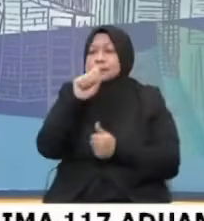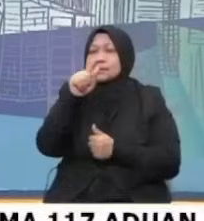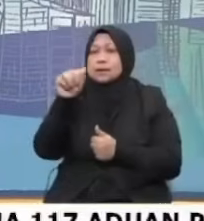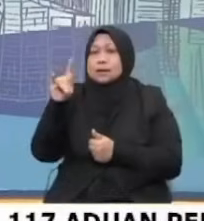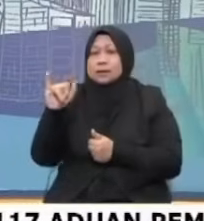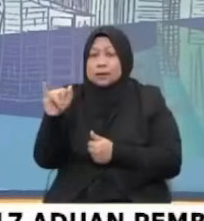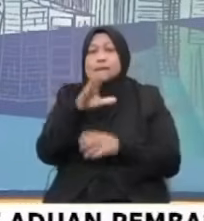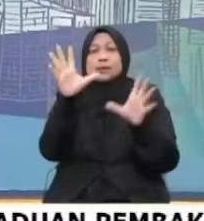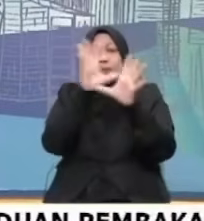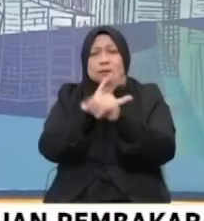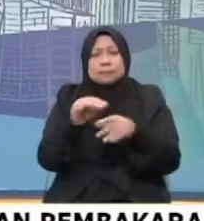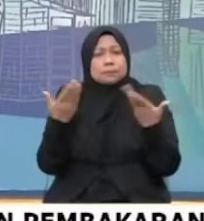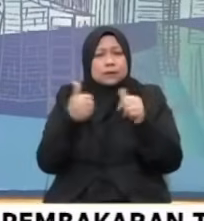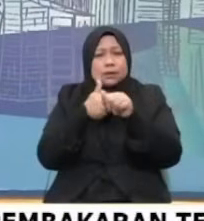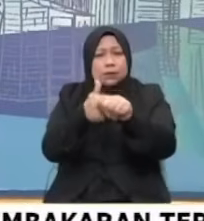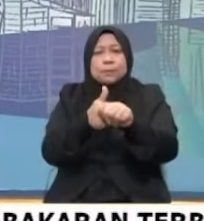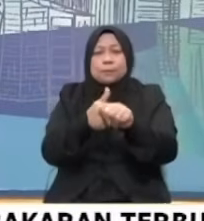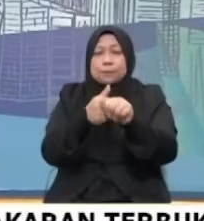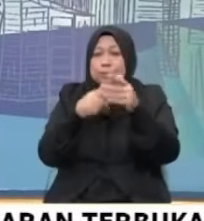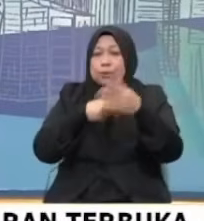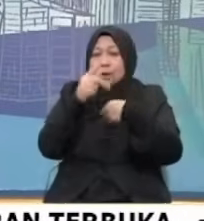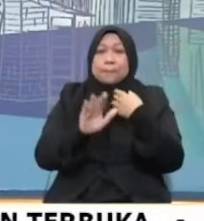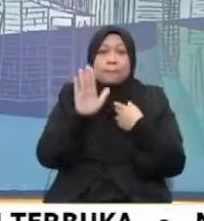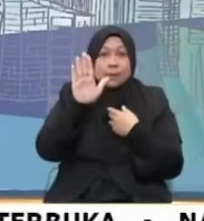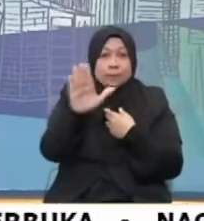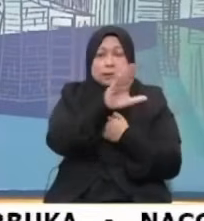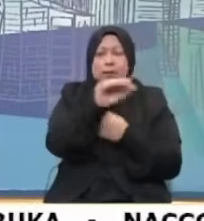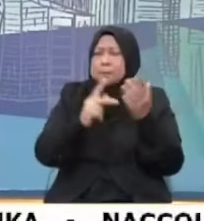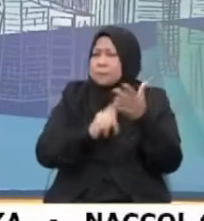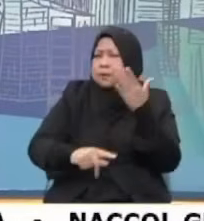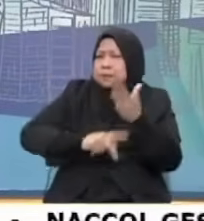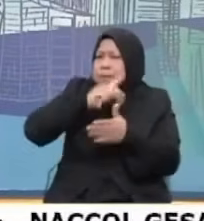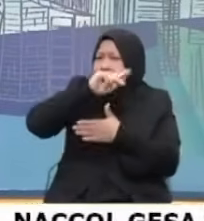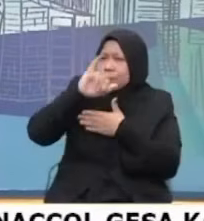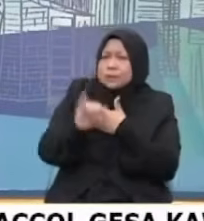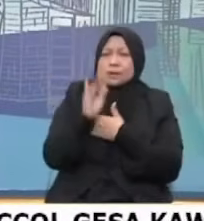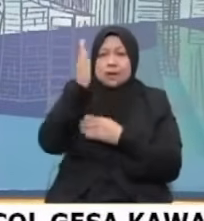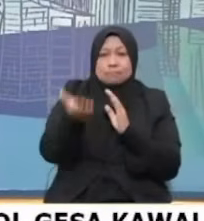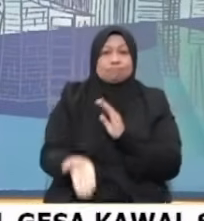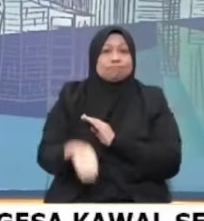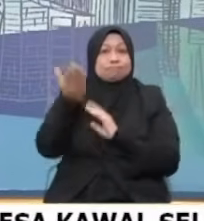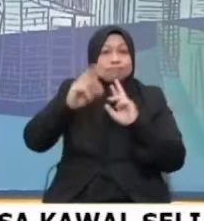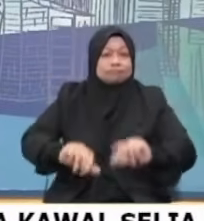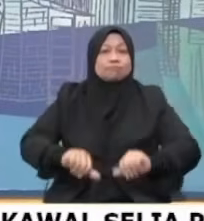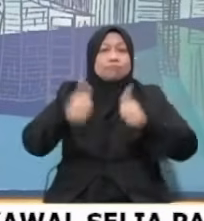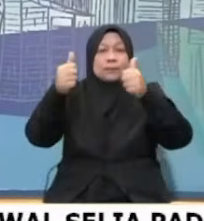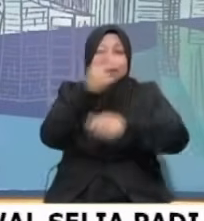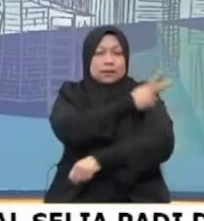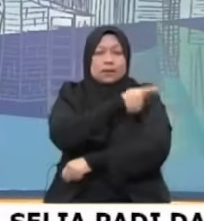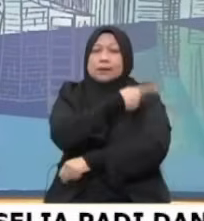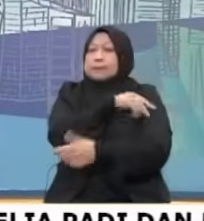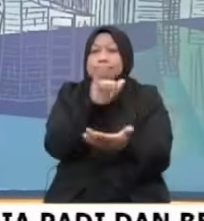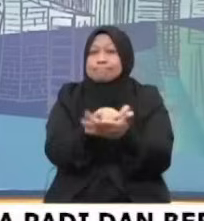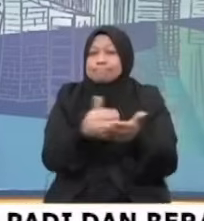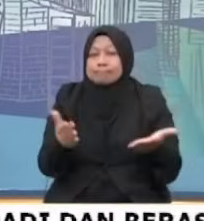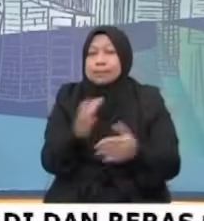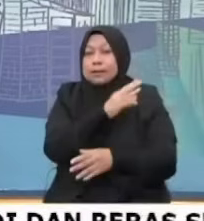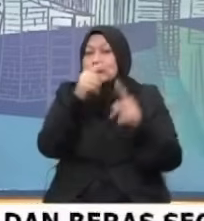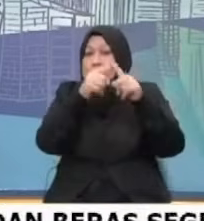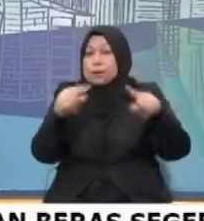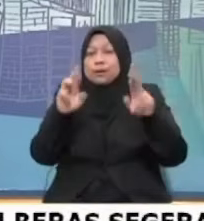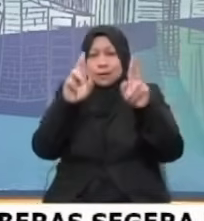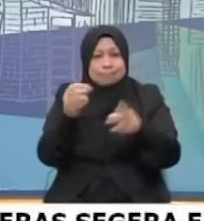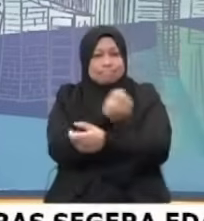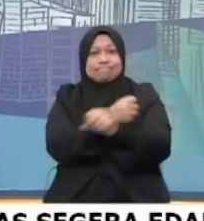menerusi program bitaram madani dan apakah projek yang akan dinaik taraf di klinik tersebut dan dewan